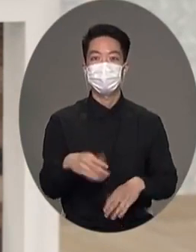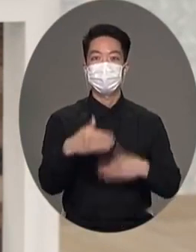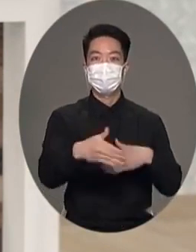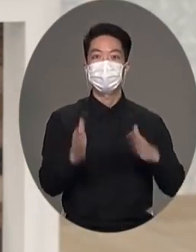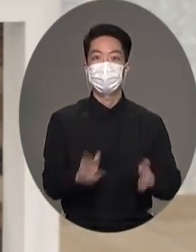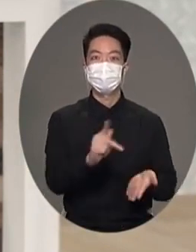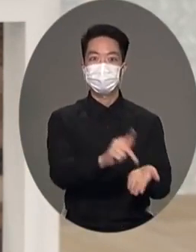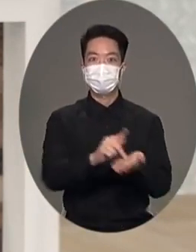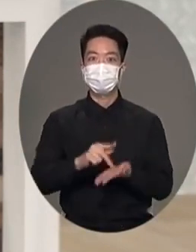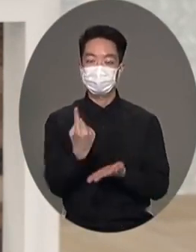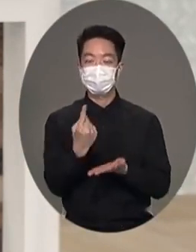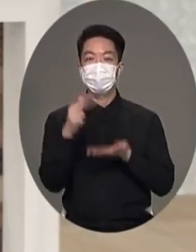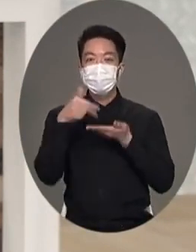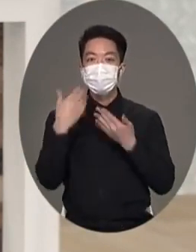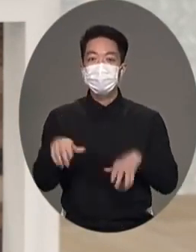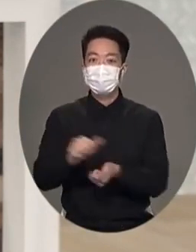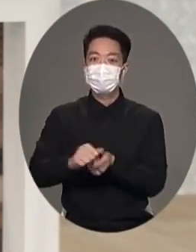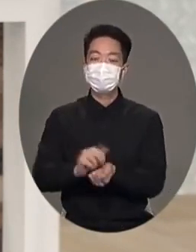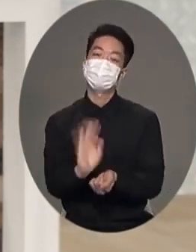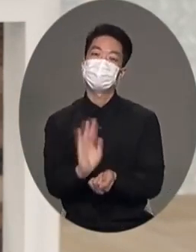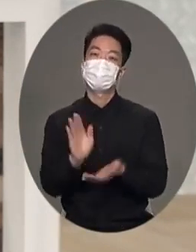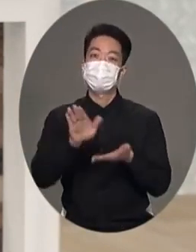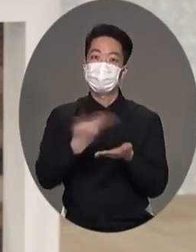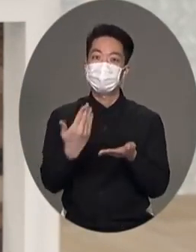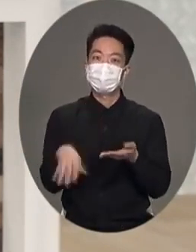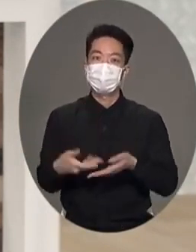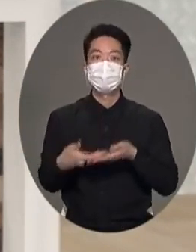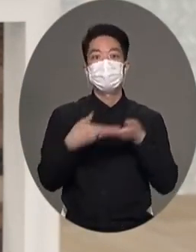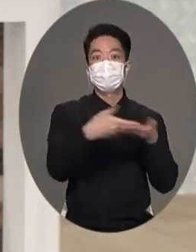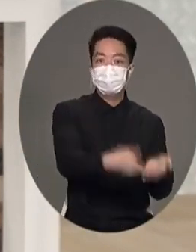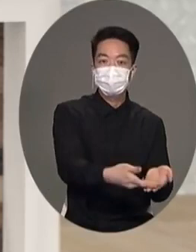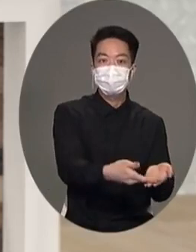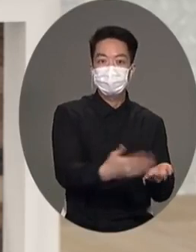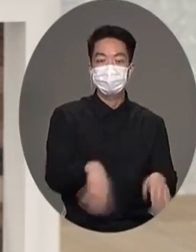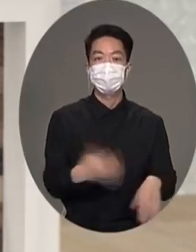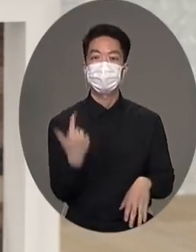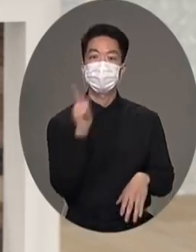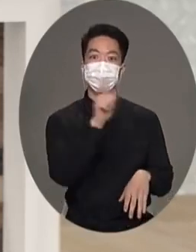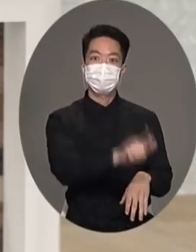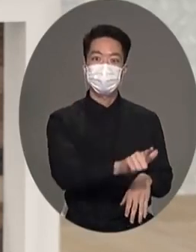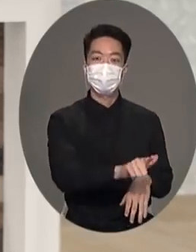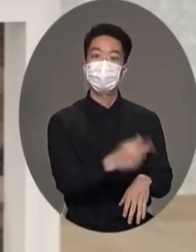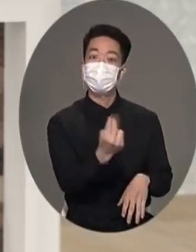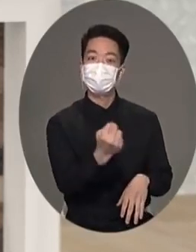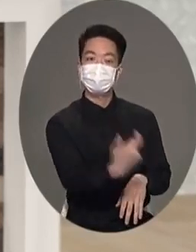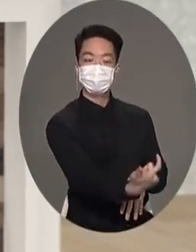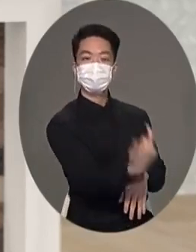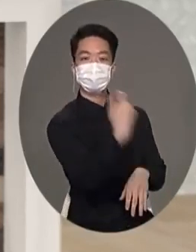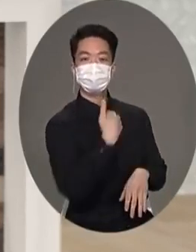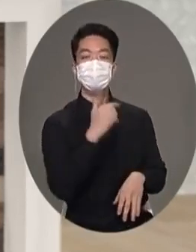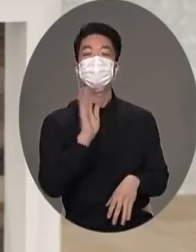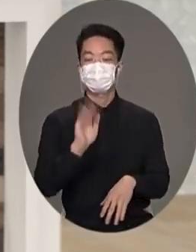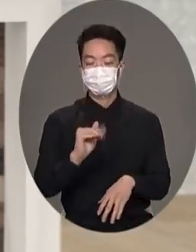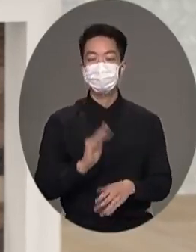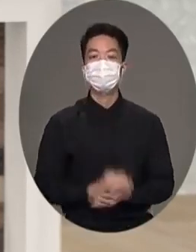借用餐盒一個。食完咧仲唔使洗啊，就咁咧將清空咗嘅餐盒交翻去服務點，就可以用八達通